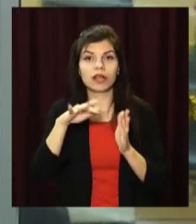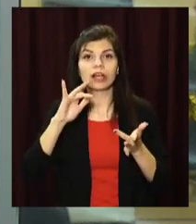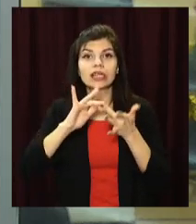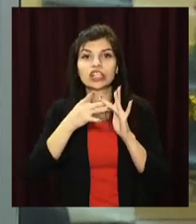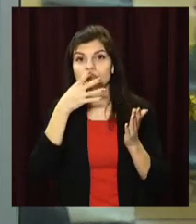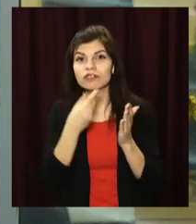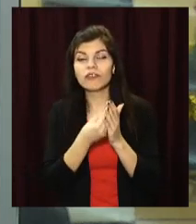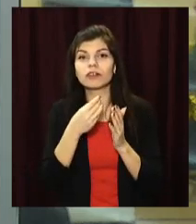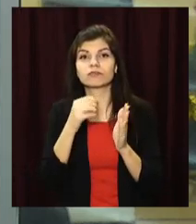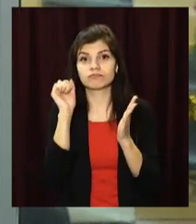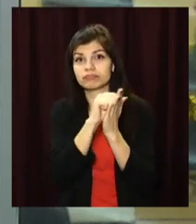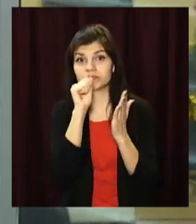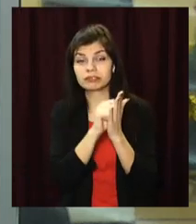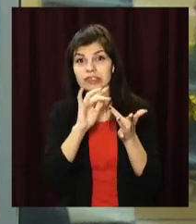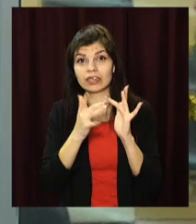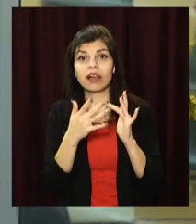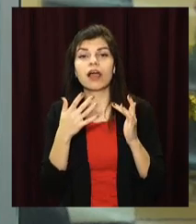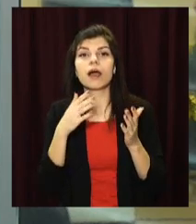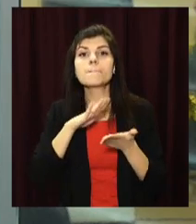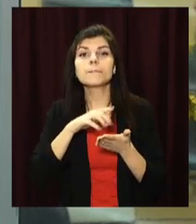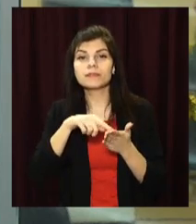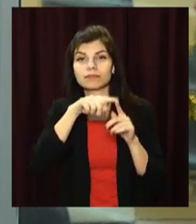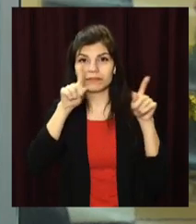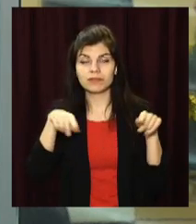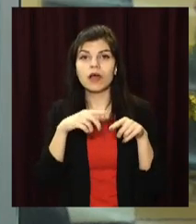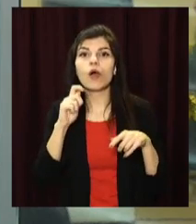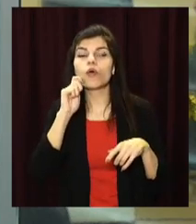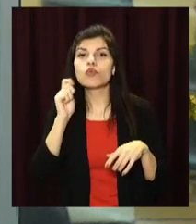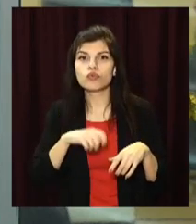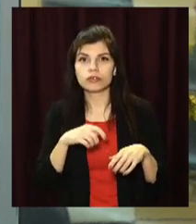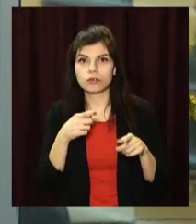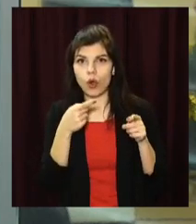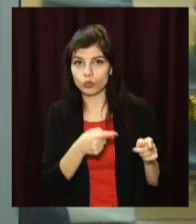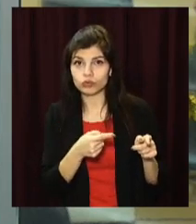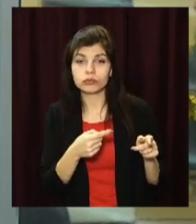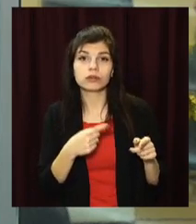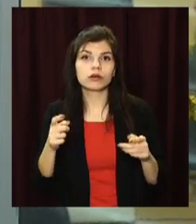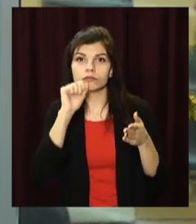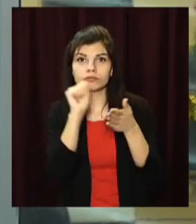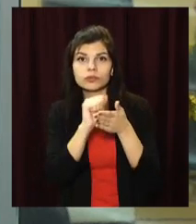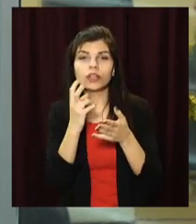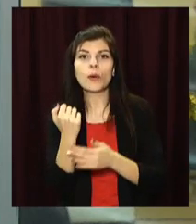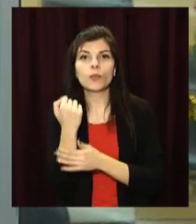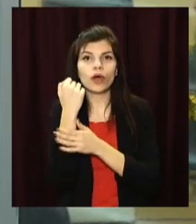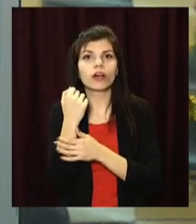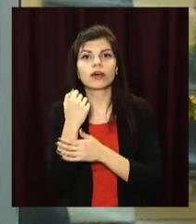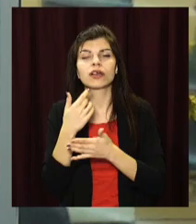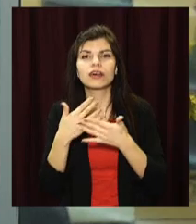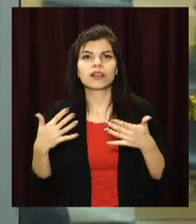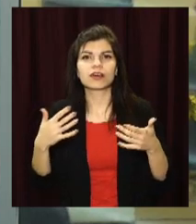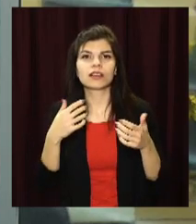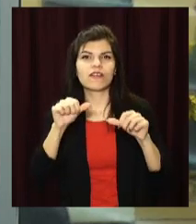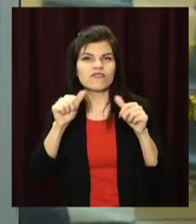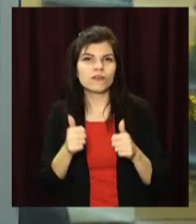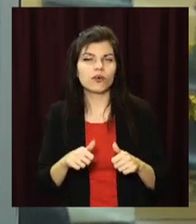сторінці у соцмережі матеріали, які загрожують державній безпеці країни. Фігурант публікував матеріали на підтримку незаконних озброєних формувань